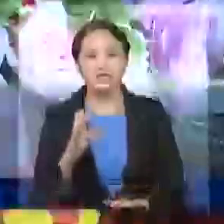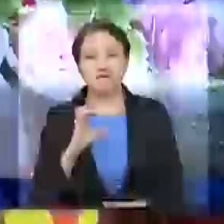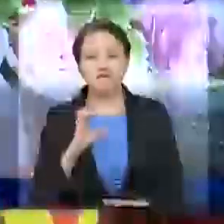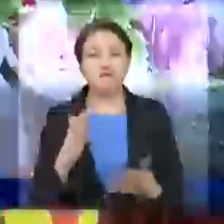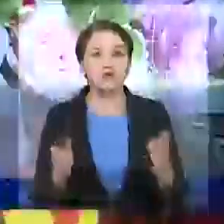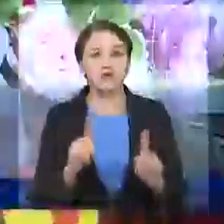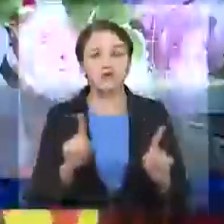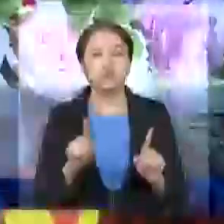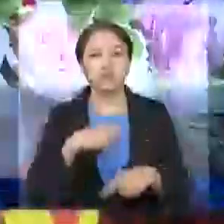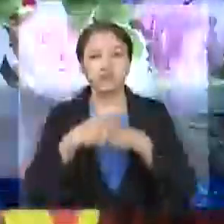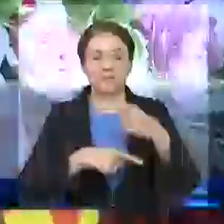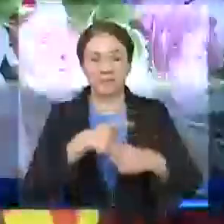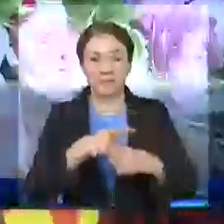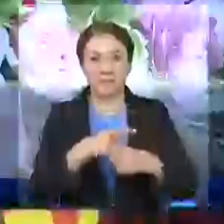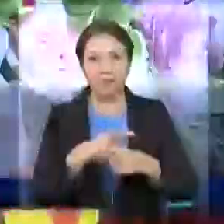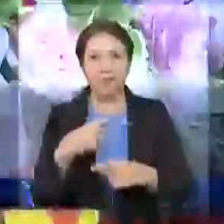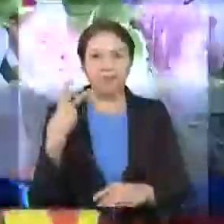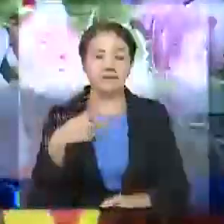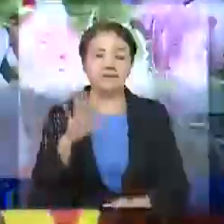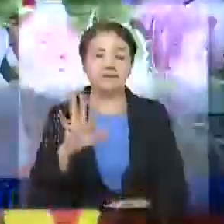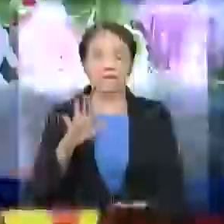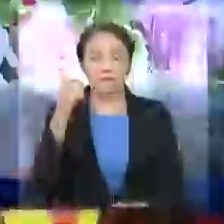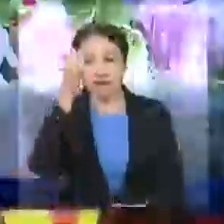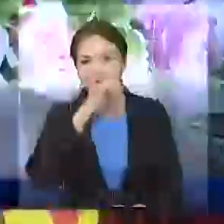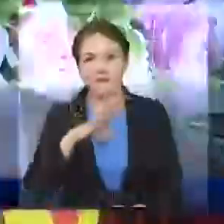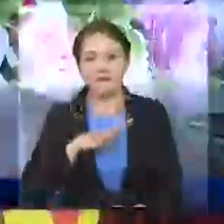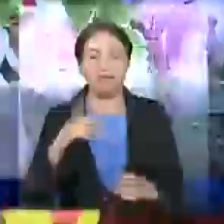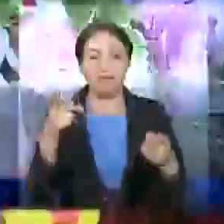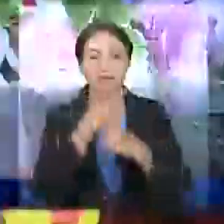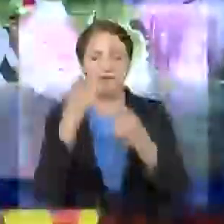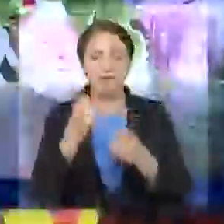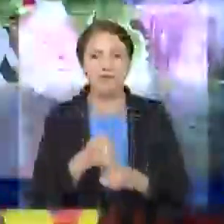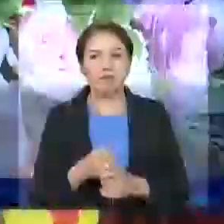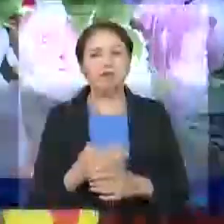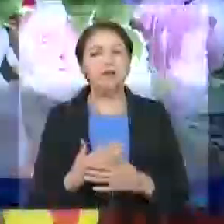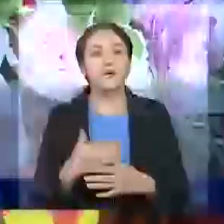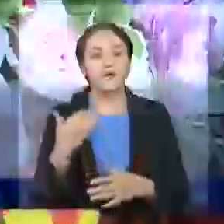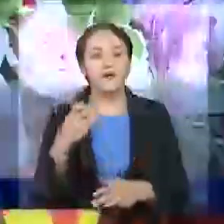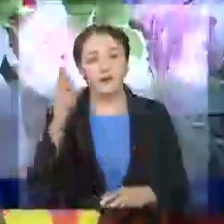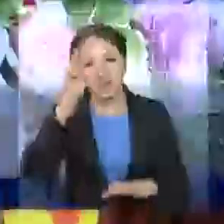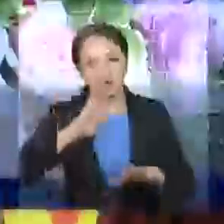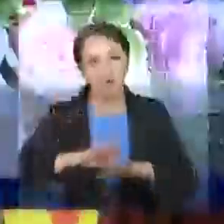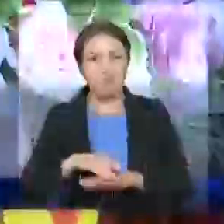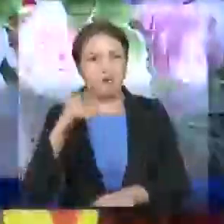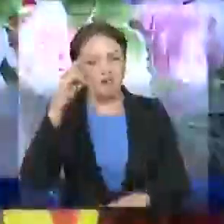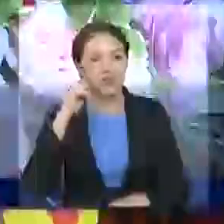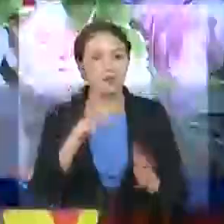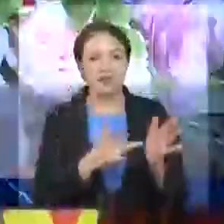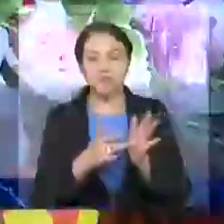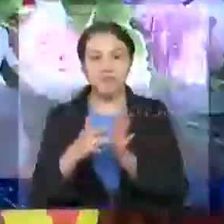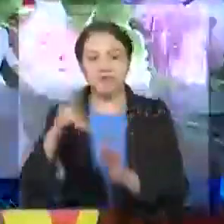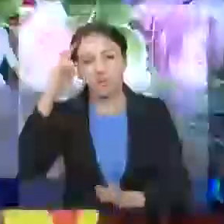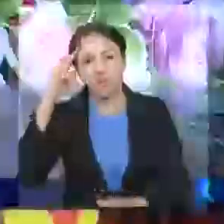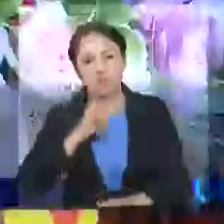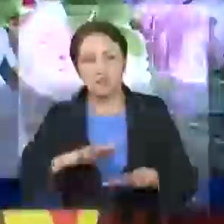учесть, что следующий, 2025 год, был объявлен главами государства, годом китайского туризма в